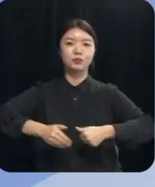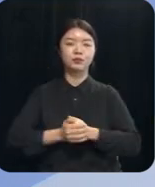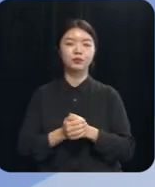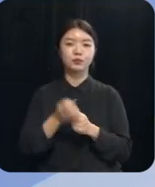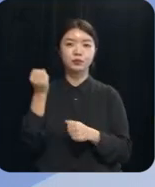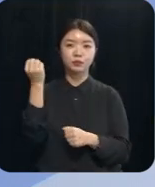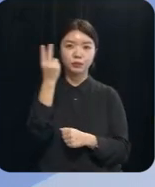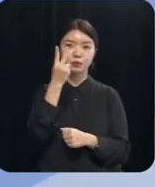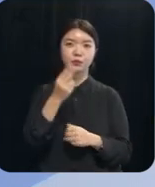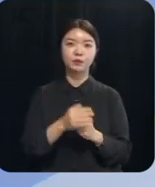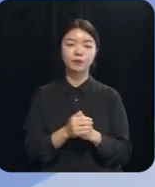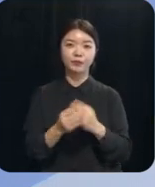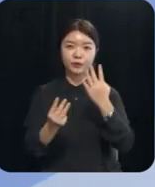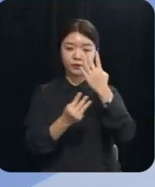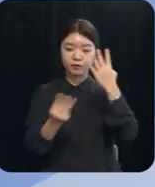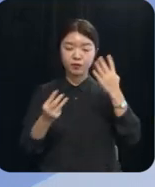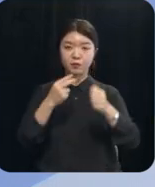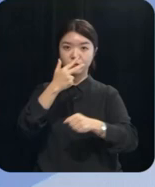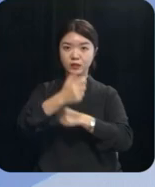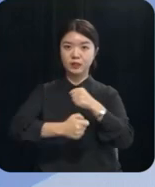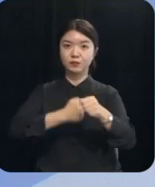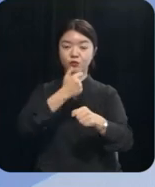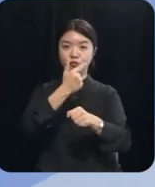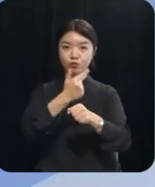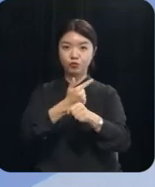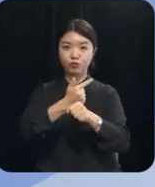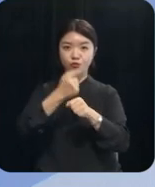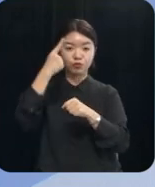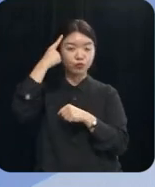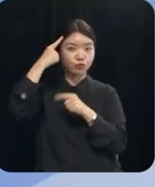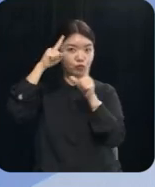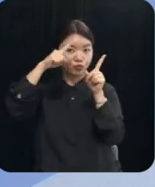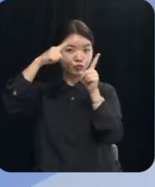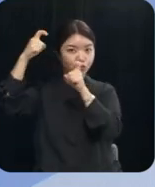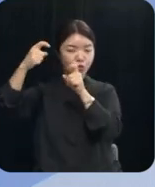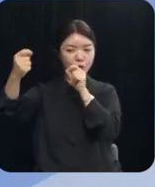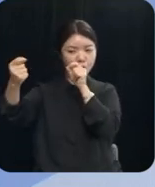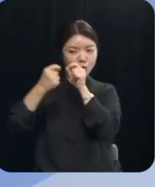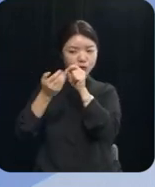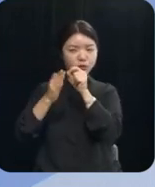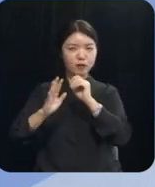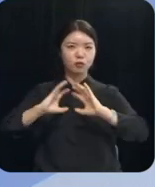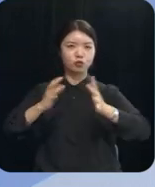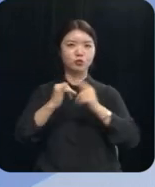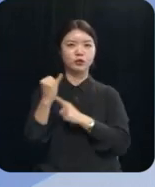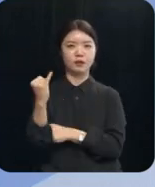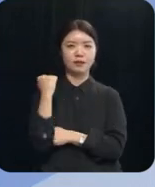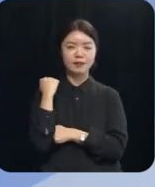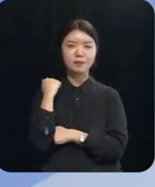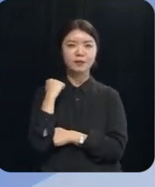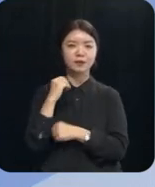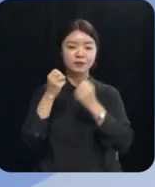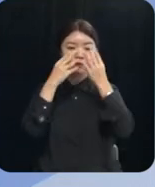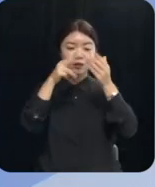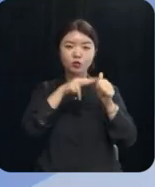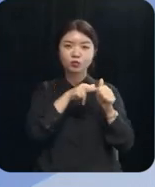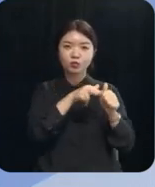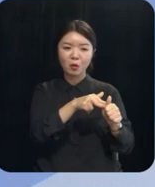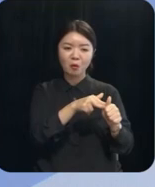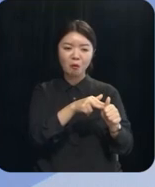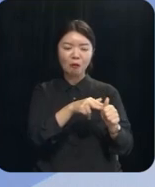또한 4.3 76전이 다가오고 있는데요. 여전히 국민의힘의 새 후보는